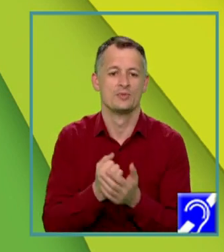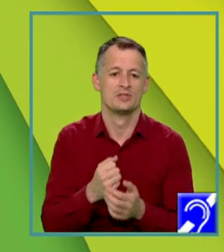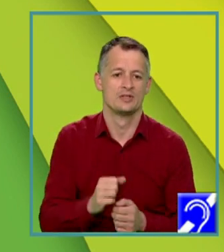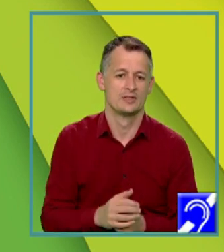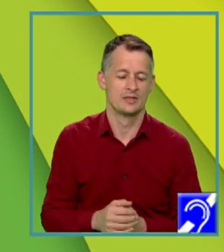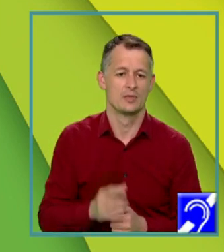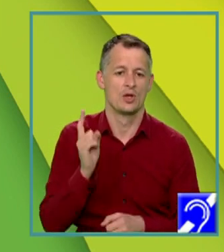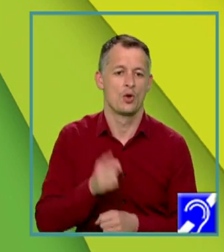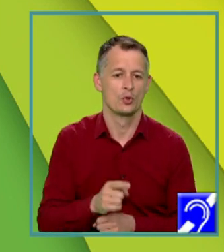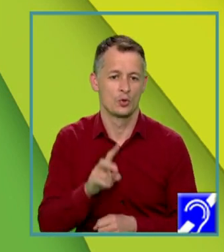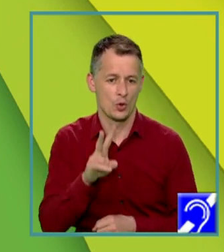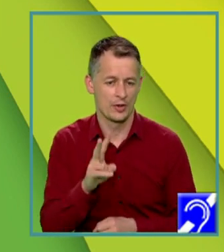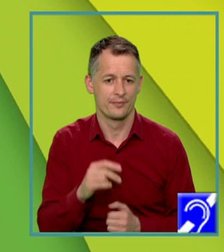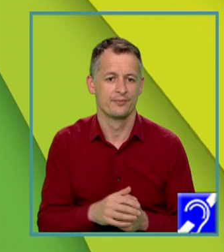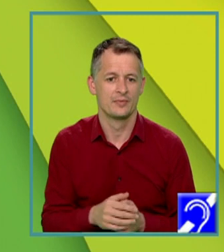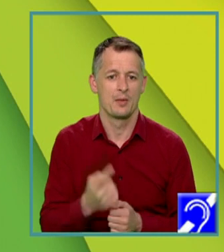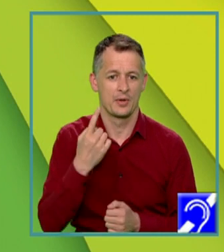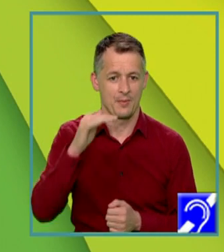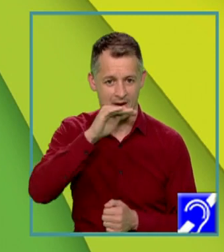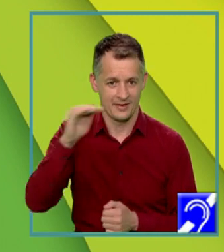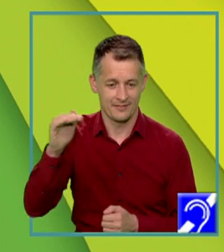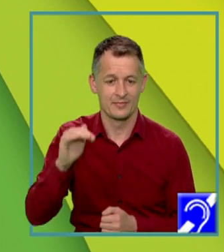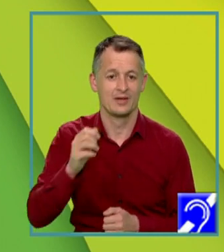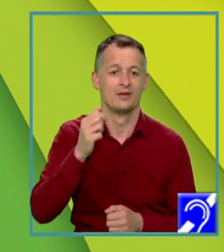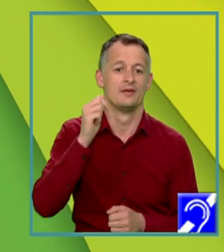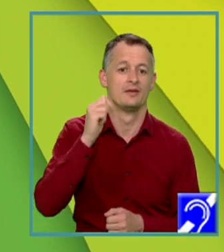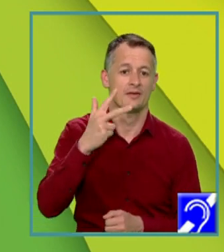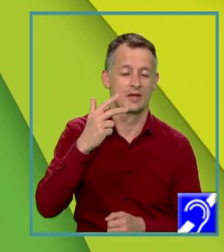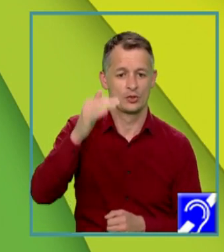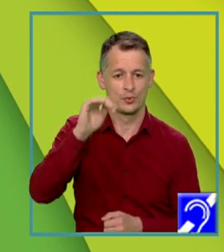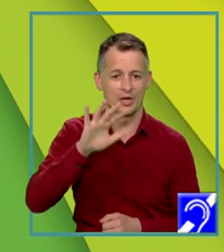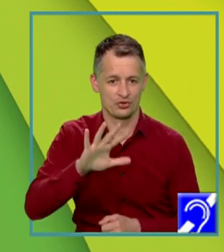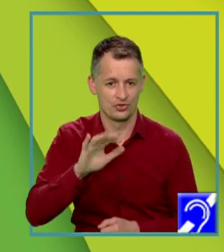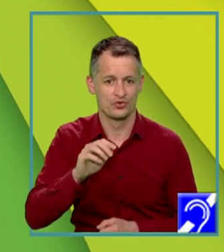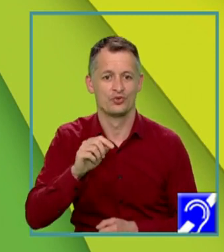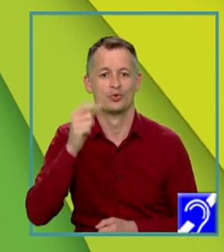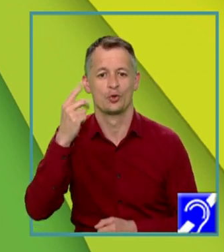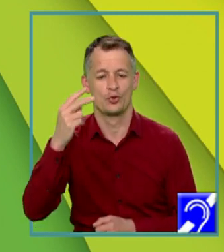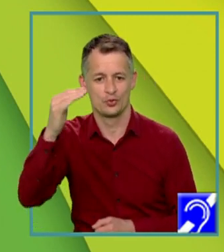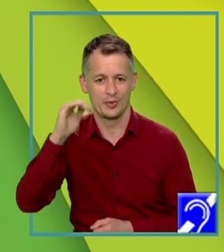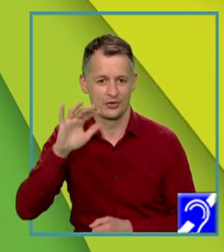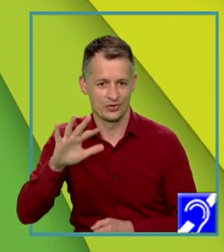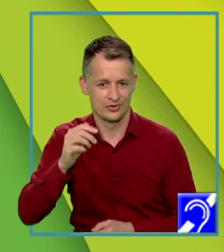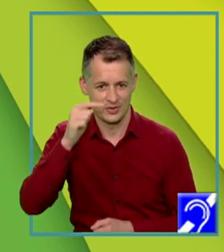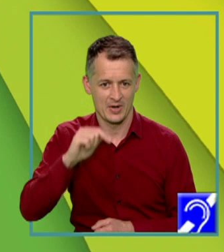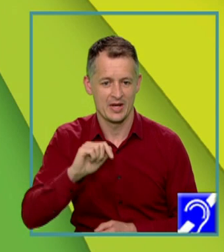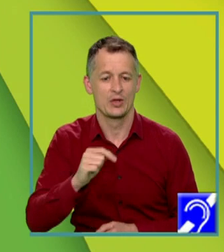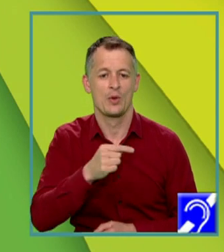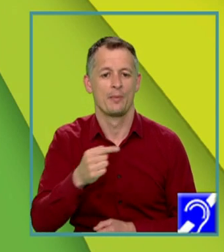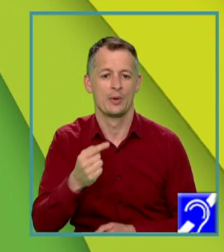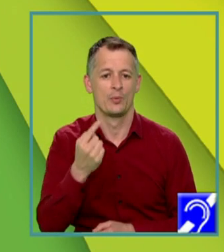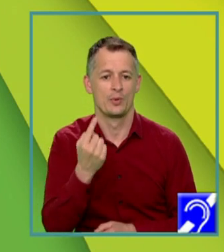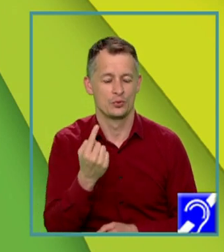Matrice pătratică de ordinul 2 chiar pe prima linie element al a 3 supra 5 și 2 supra 5 și pe linia a doua